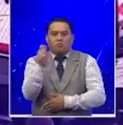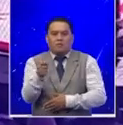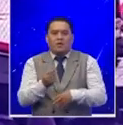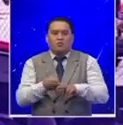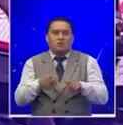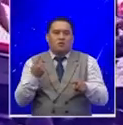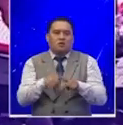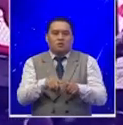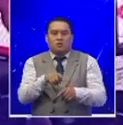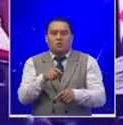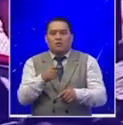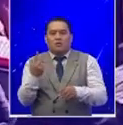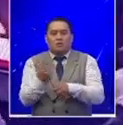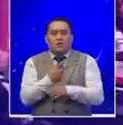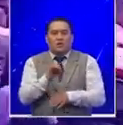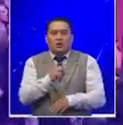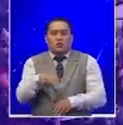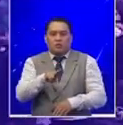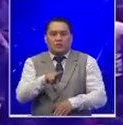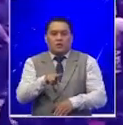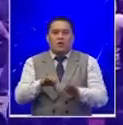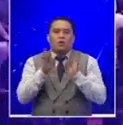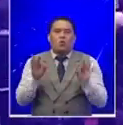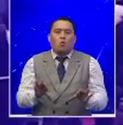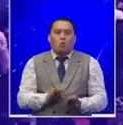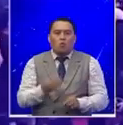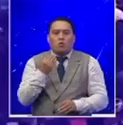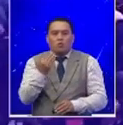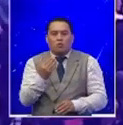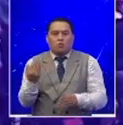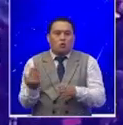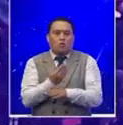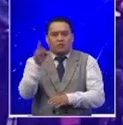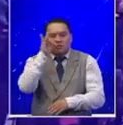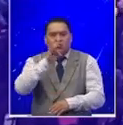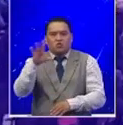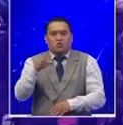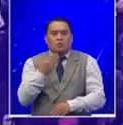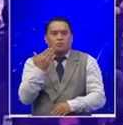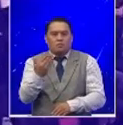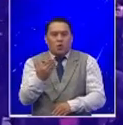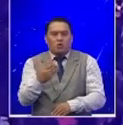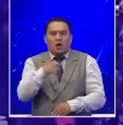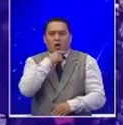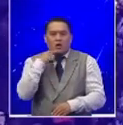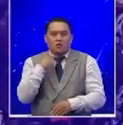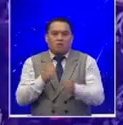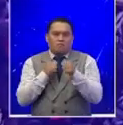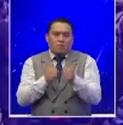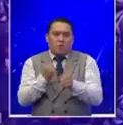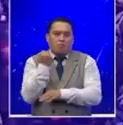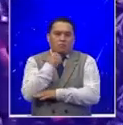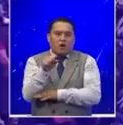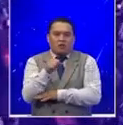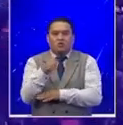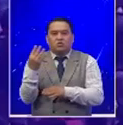победу техническим нокаутом в третьем раунде. Таким образом, Владимир Минеев стал новым чемпионом Fight Nights Global. Для российского бойца эта